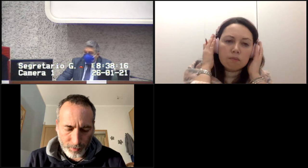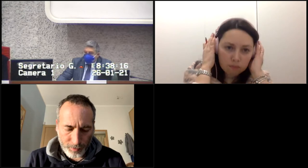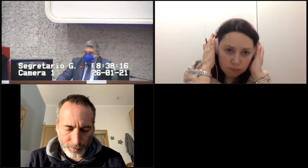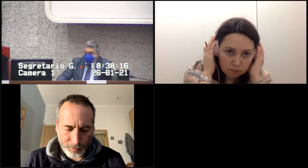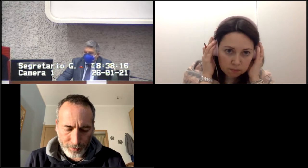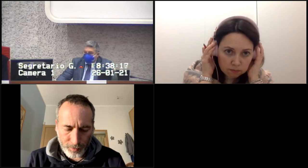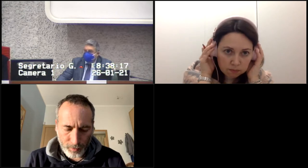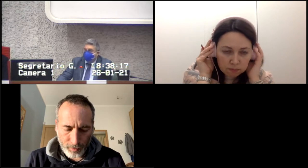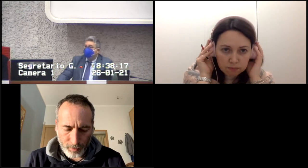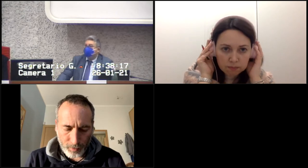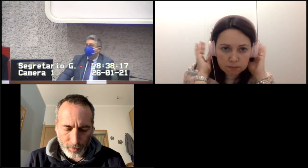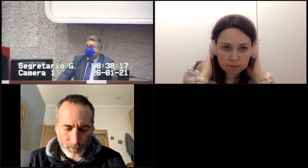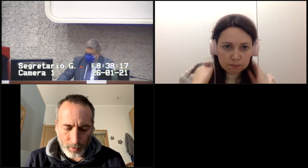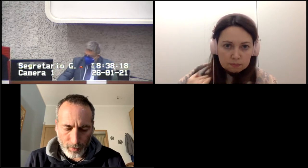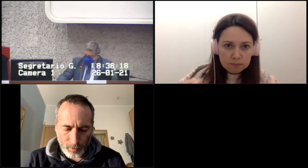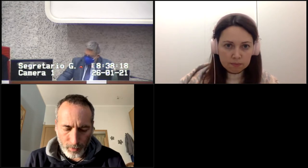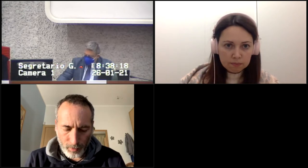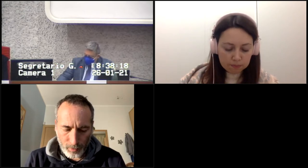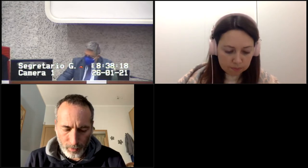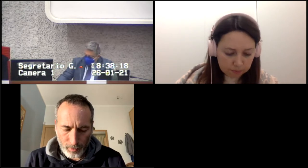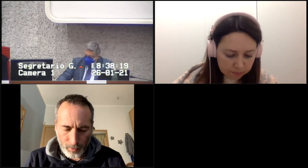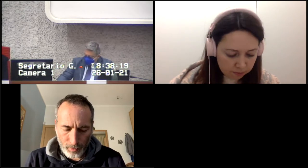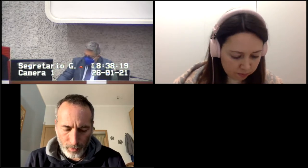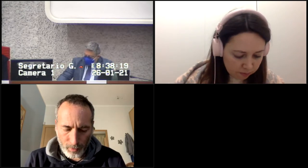Valsecchi Sergio,